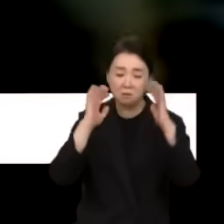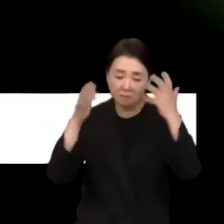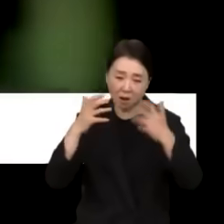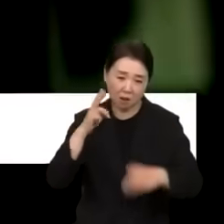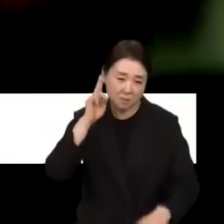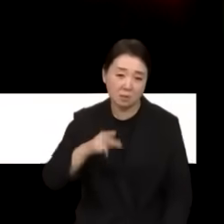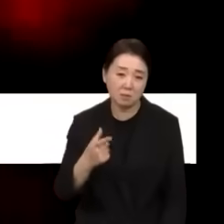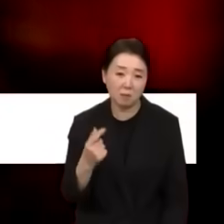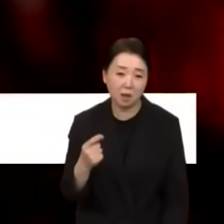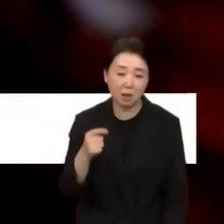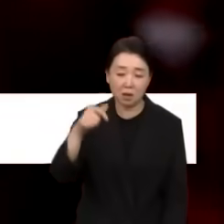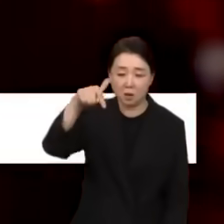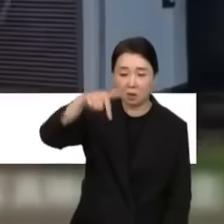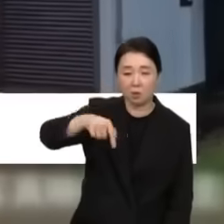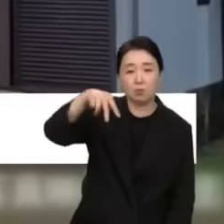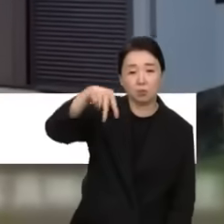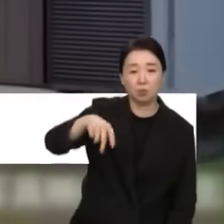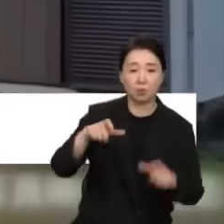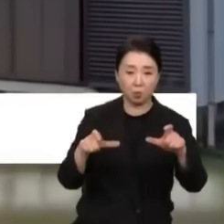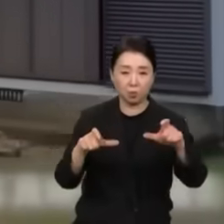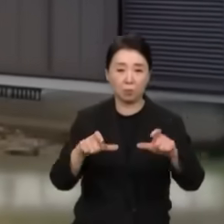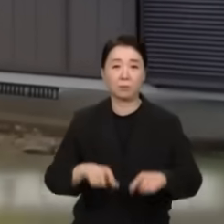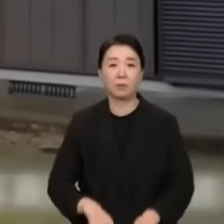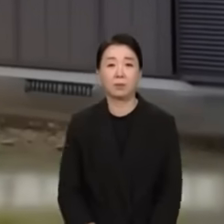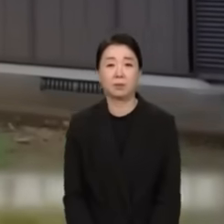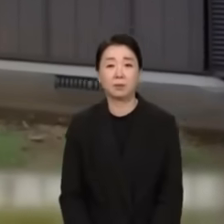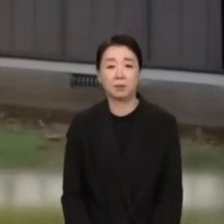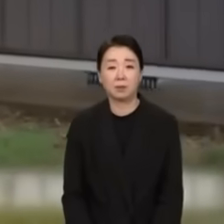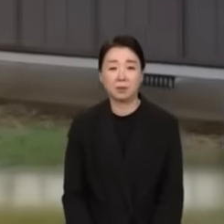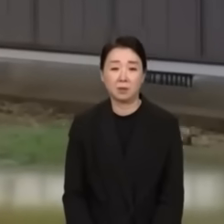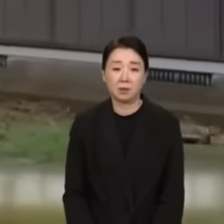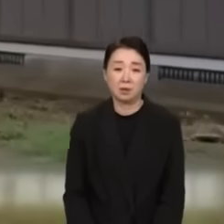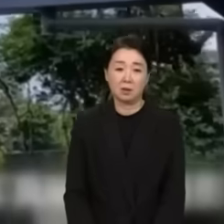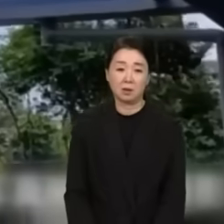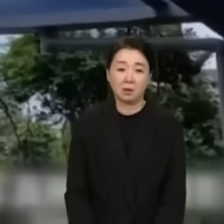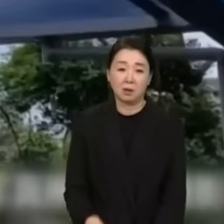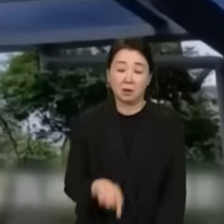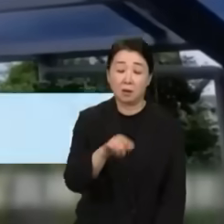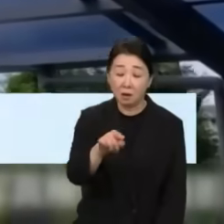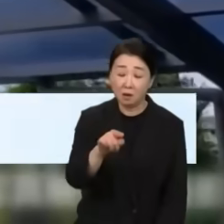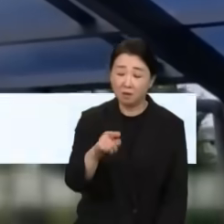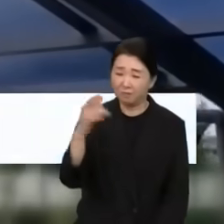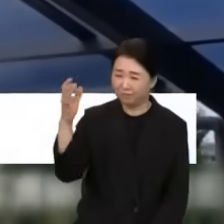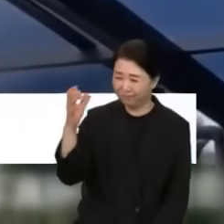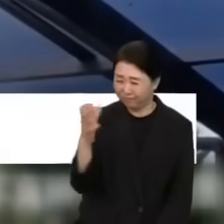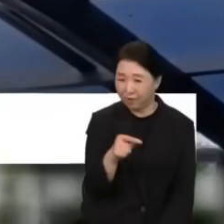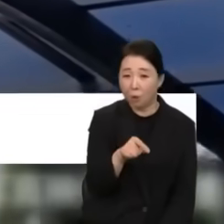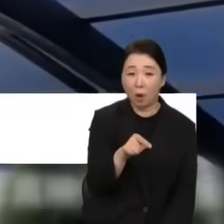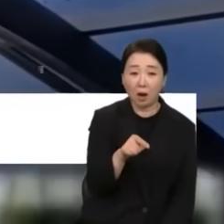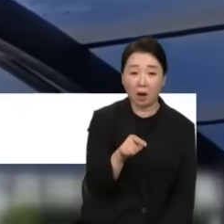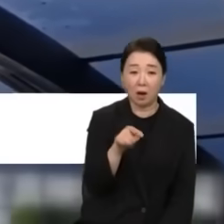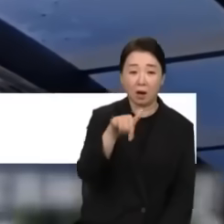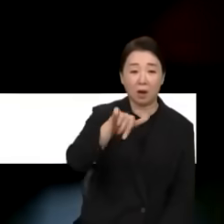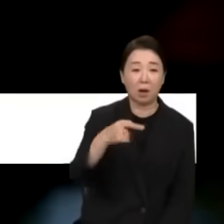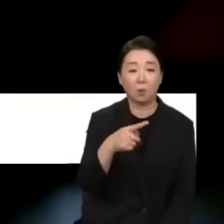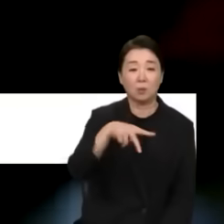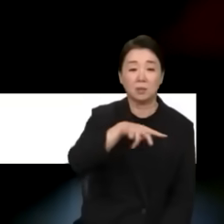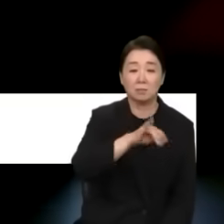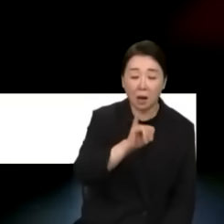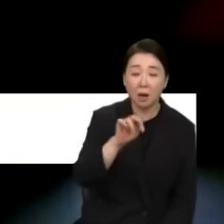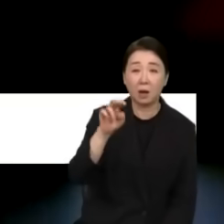지나간 규슈 남부 미야자키현 모습입니다. 산산이 규슈 지역에 상륙하면서 가고시마와